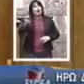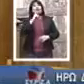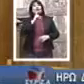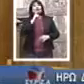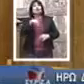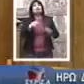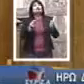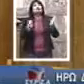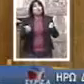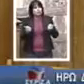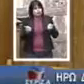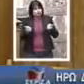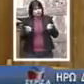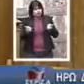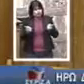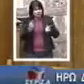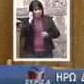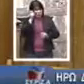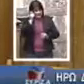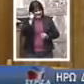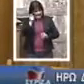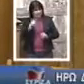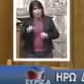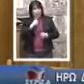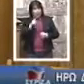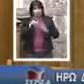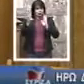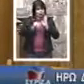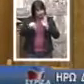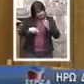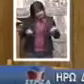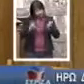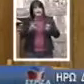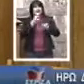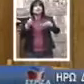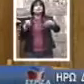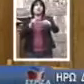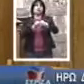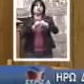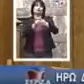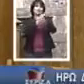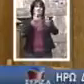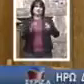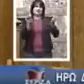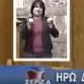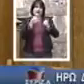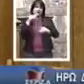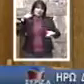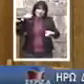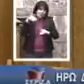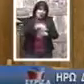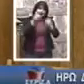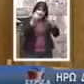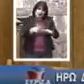έτη παρόμοια κοινωνικο-ασφαλιστική πολιτική με αυτή που σήμερα αντιγράφεται, φτάσανε σε αδιέξοδο. Η ύφεση πάντα γεννά